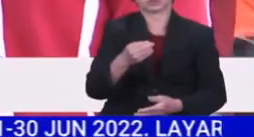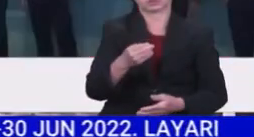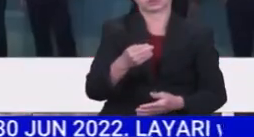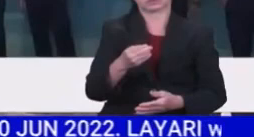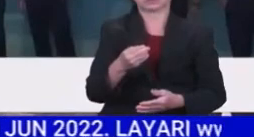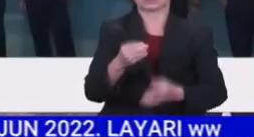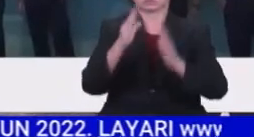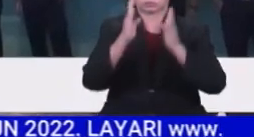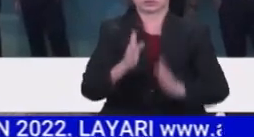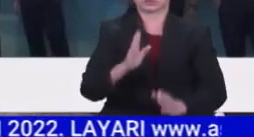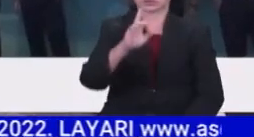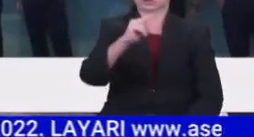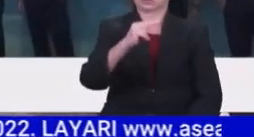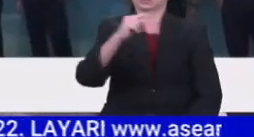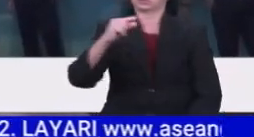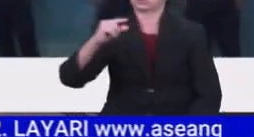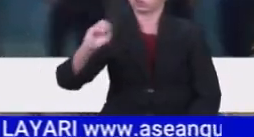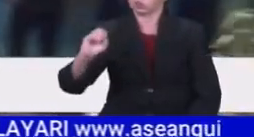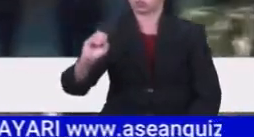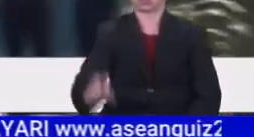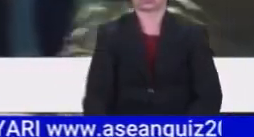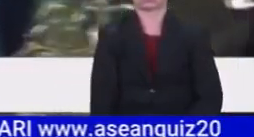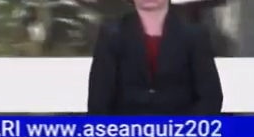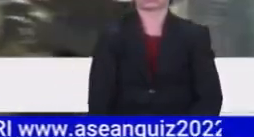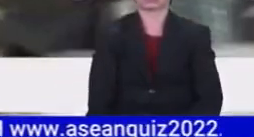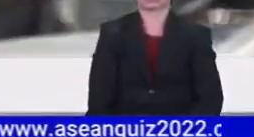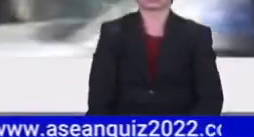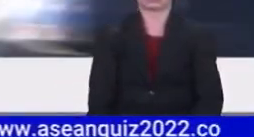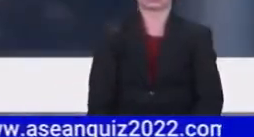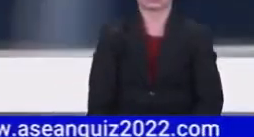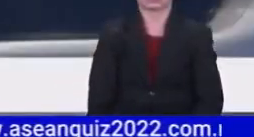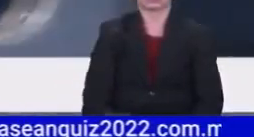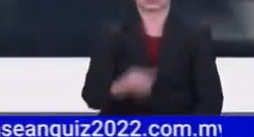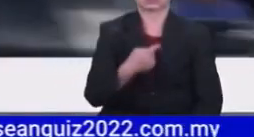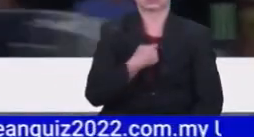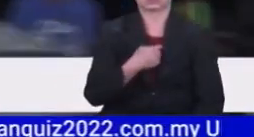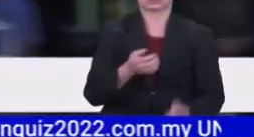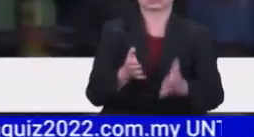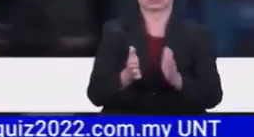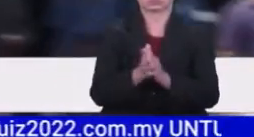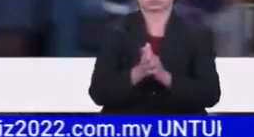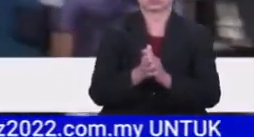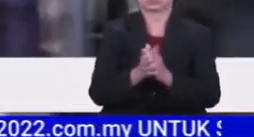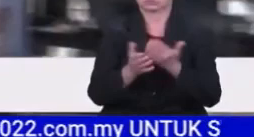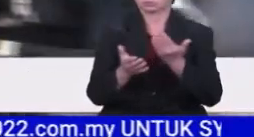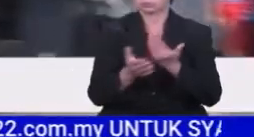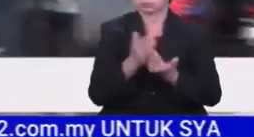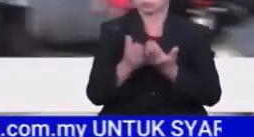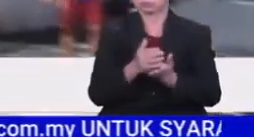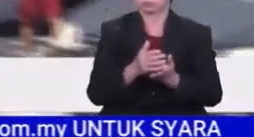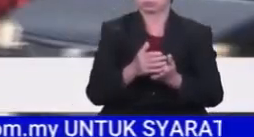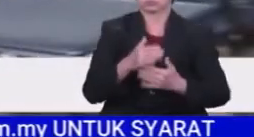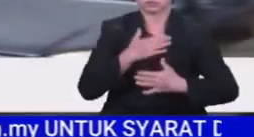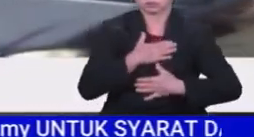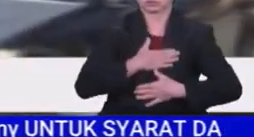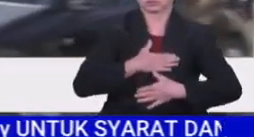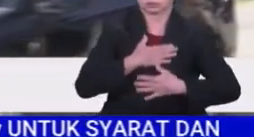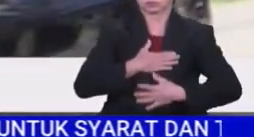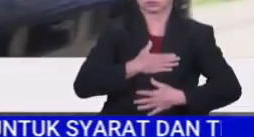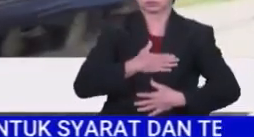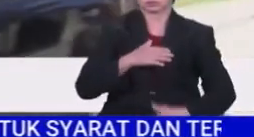Ezio masa-masa yang terlibat Ade minta mereka rendahlah jodoh bersabar